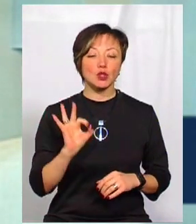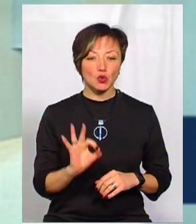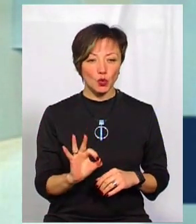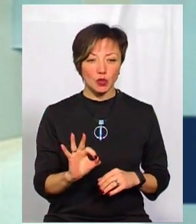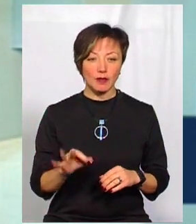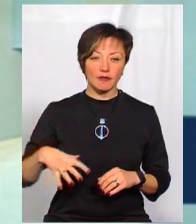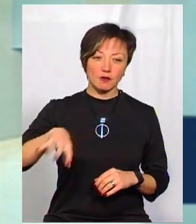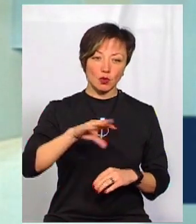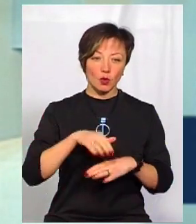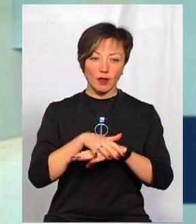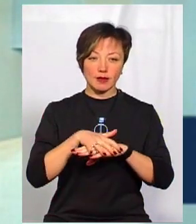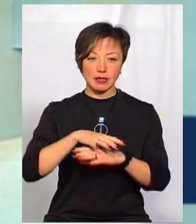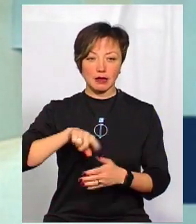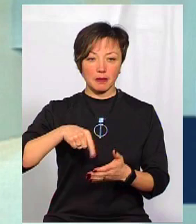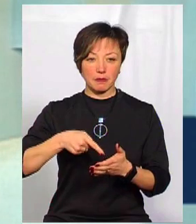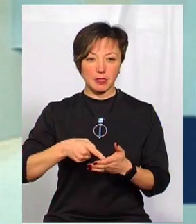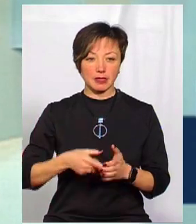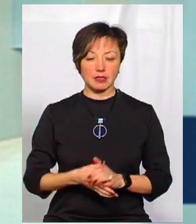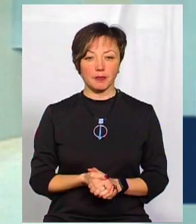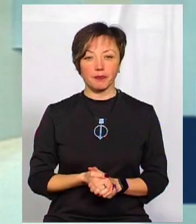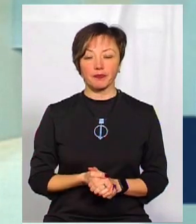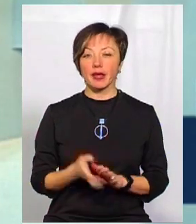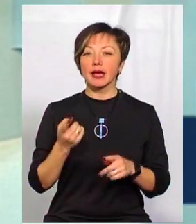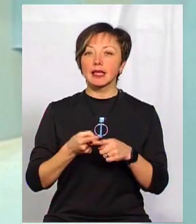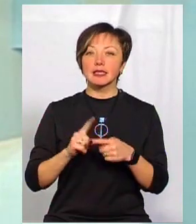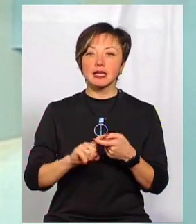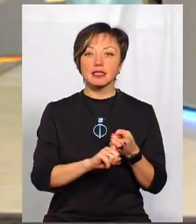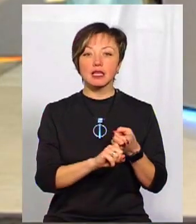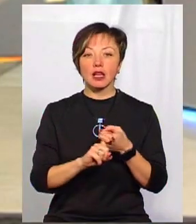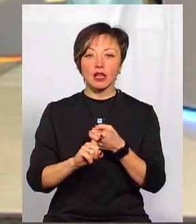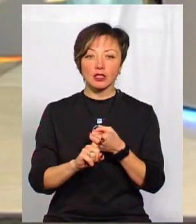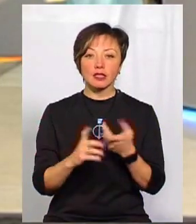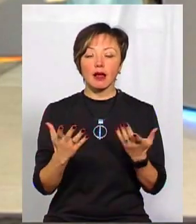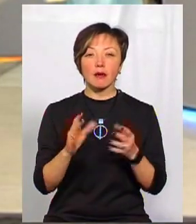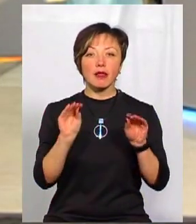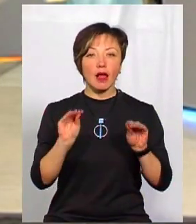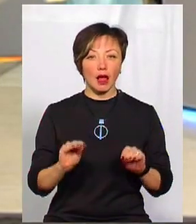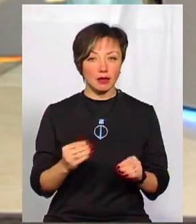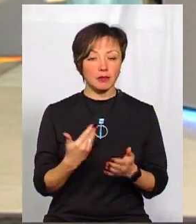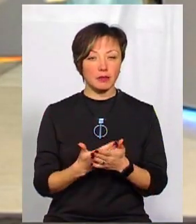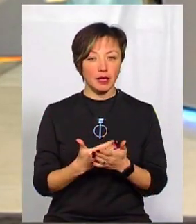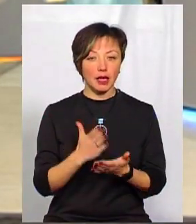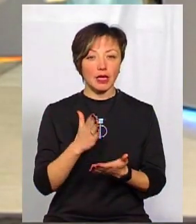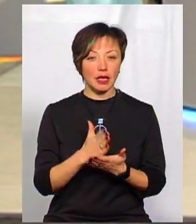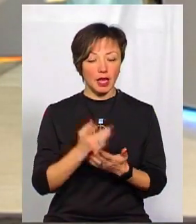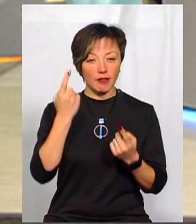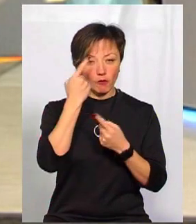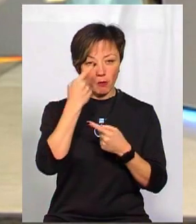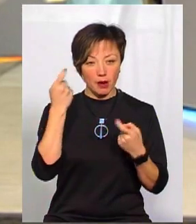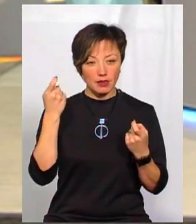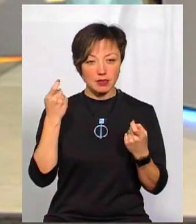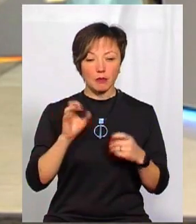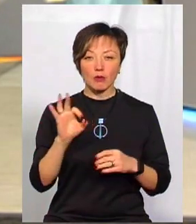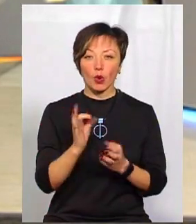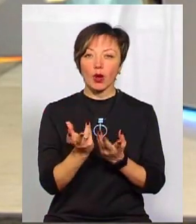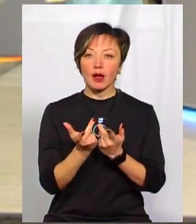65% від усього населення міста. Це в залежності від, за якими даними. Наприклад, є от мене інформація